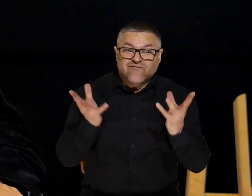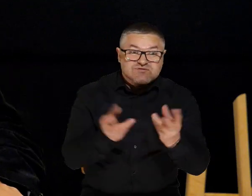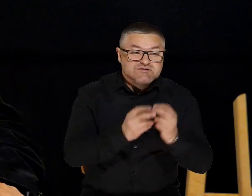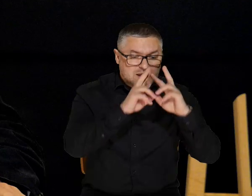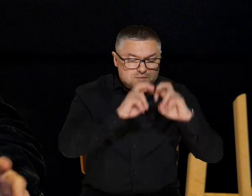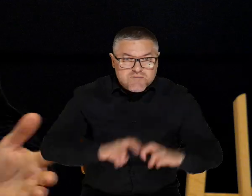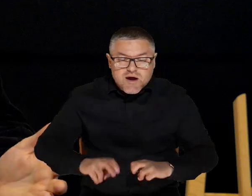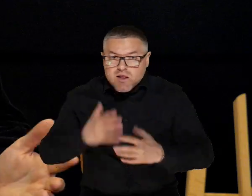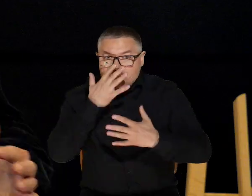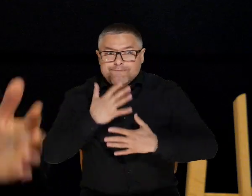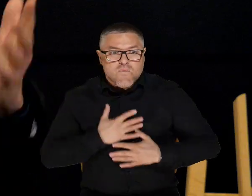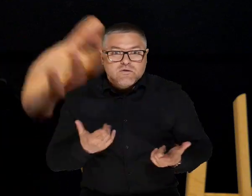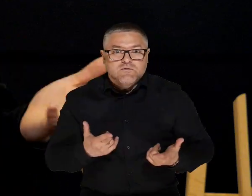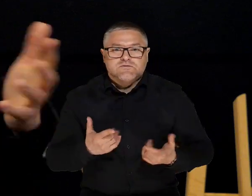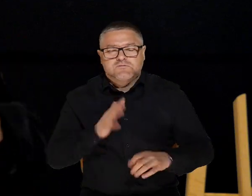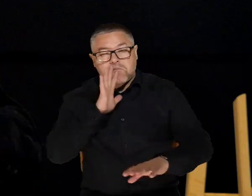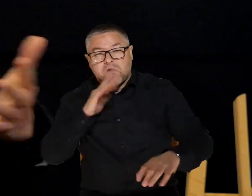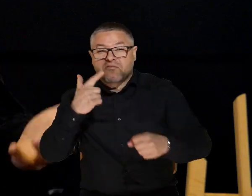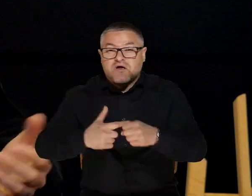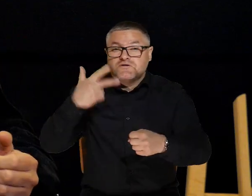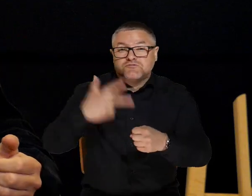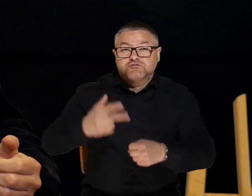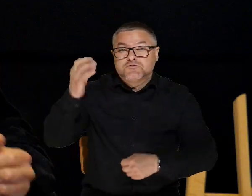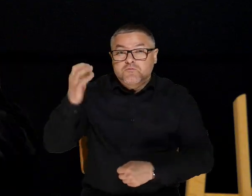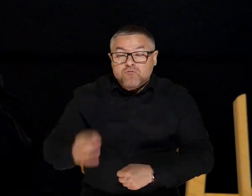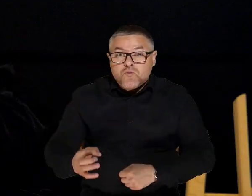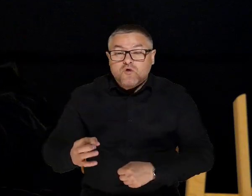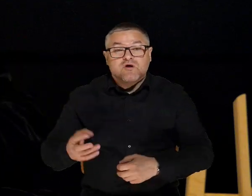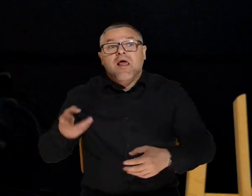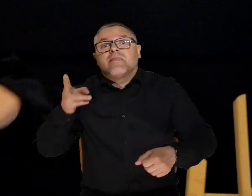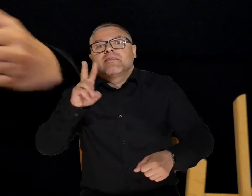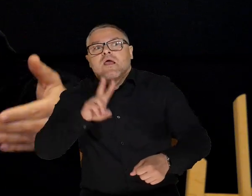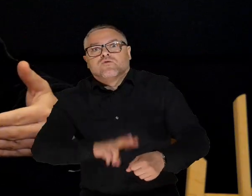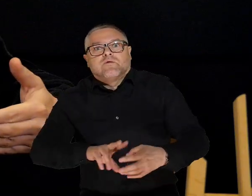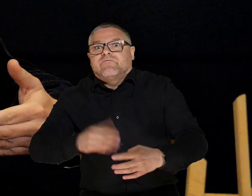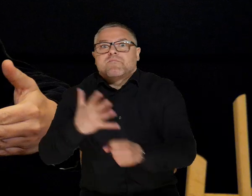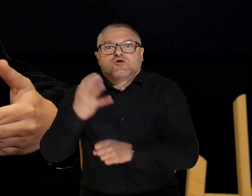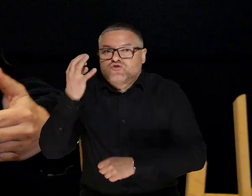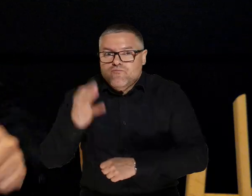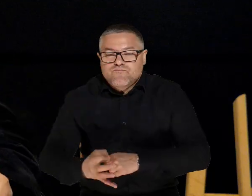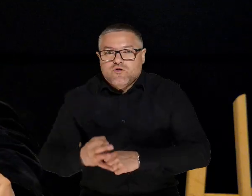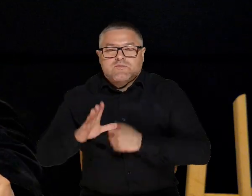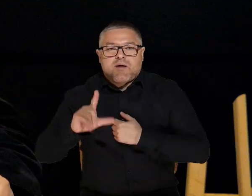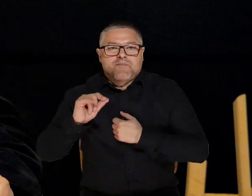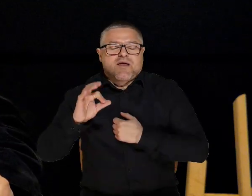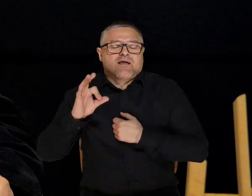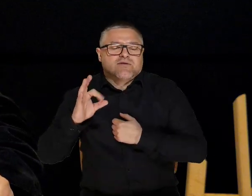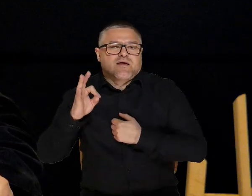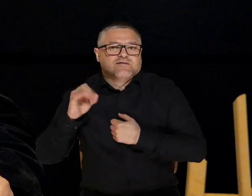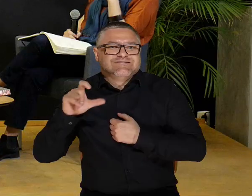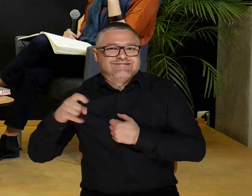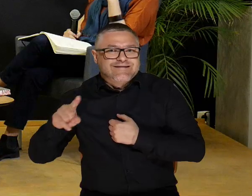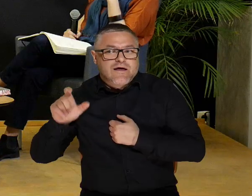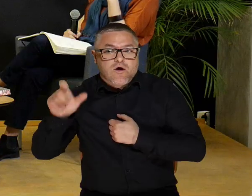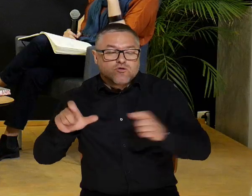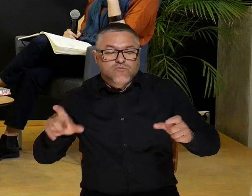pokazują, że tam jest właśnie gdzieś 20-30%, w niektórych badaniach tam nawet 50% osób z PTSD. No